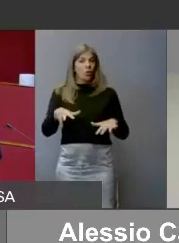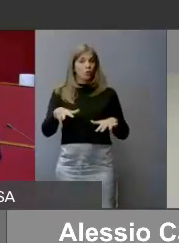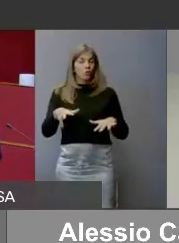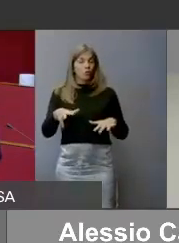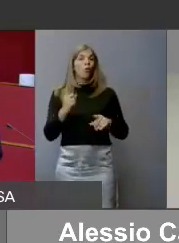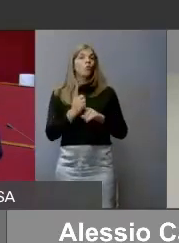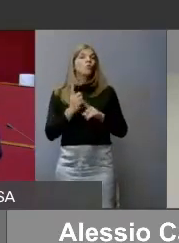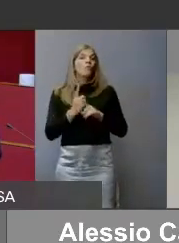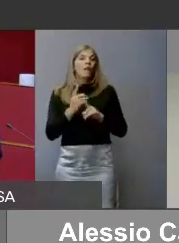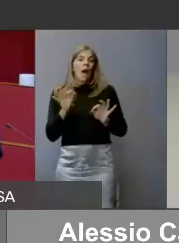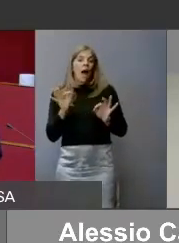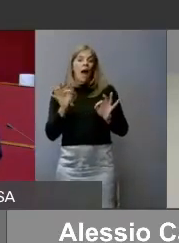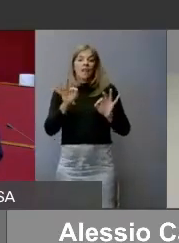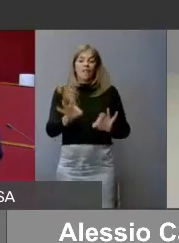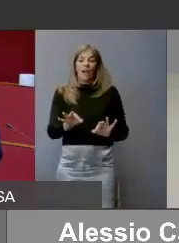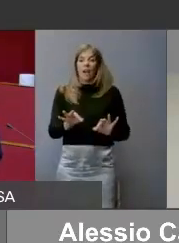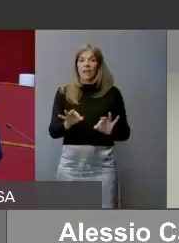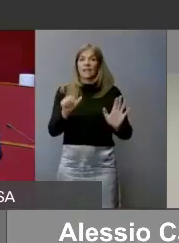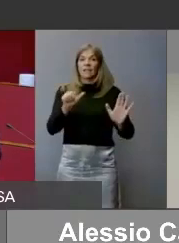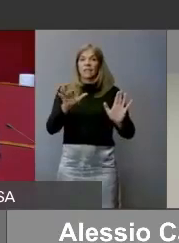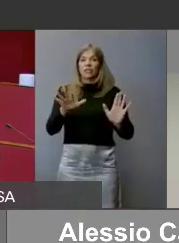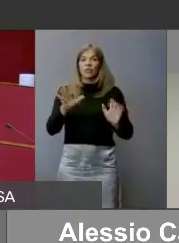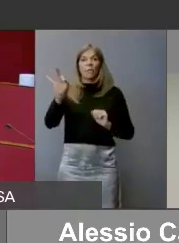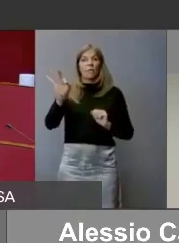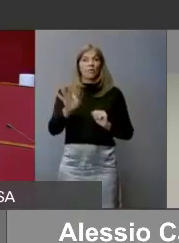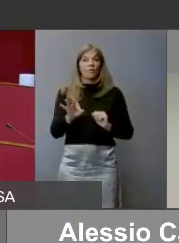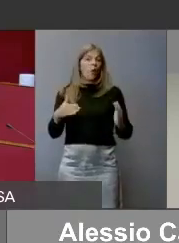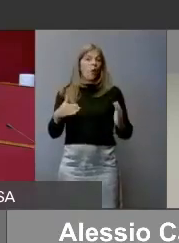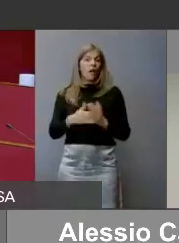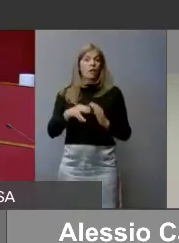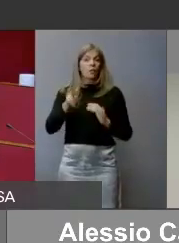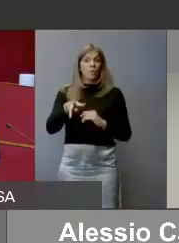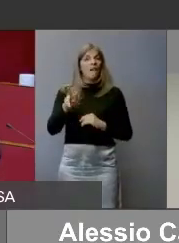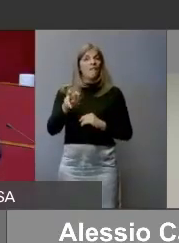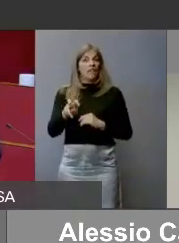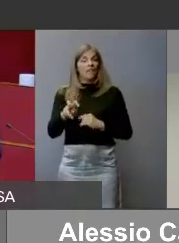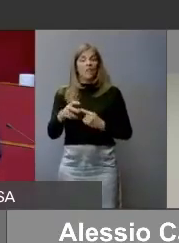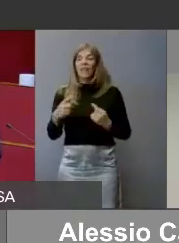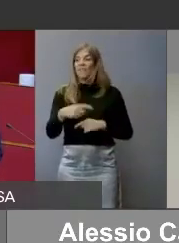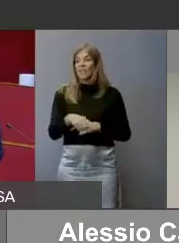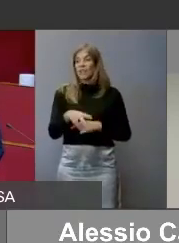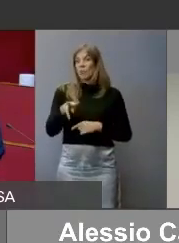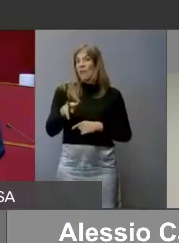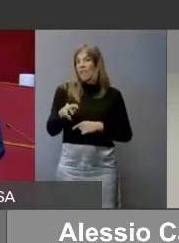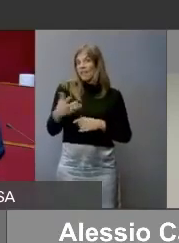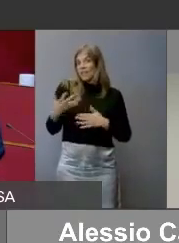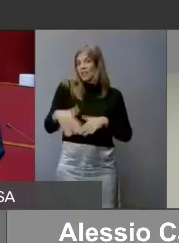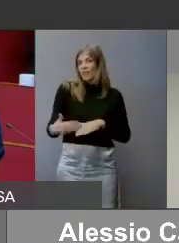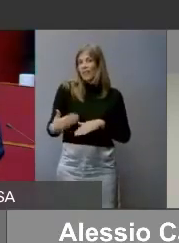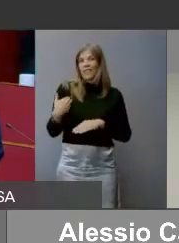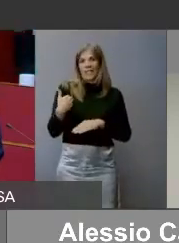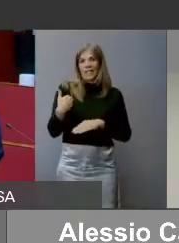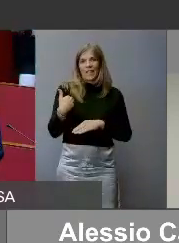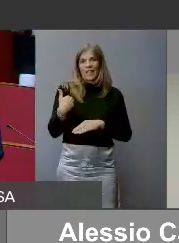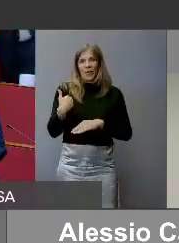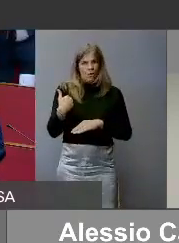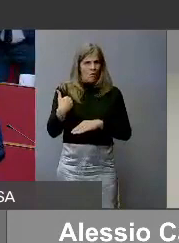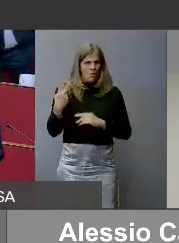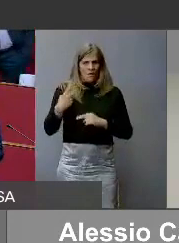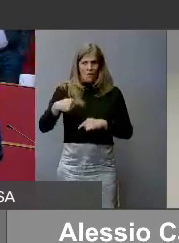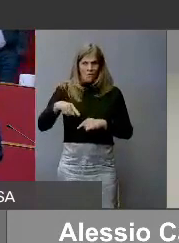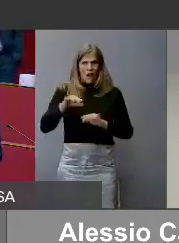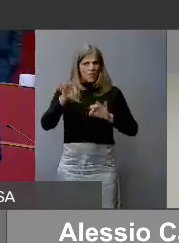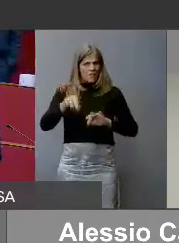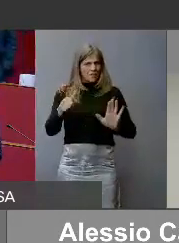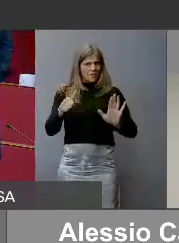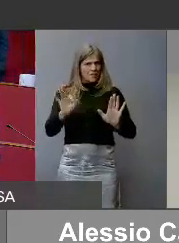di legge quindi nella quota del 65 per cento entro il 2020 eppure il 2020 è finito e non solo non siamo arrivati al 65 per